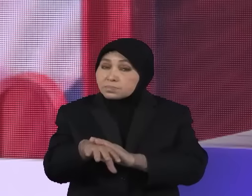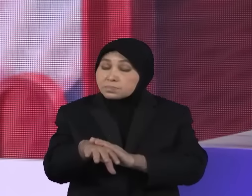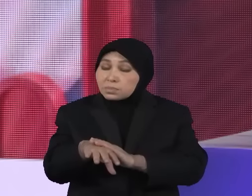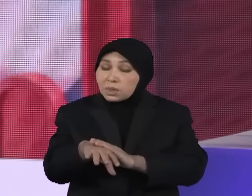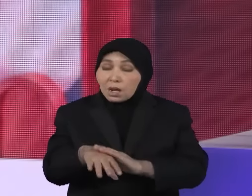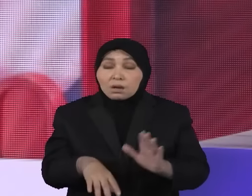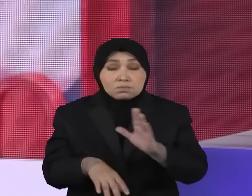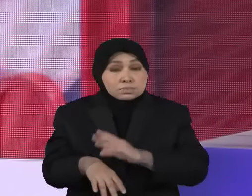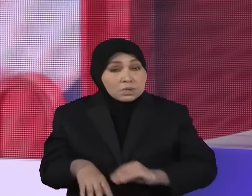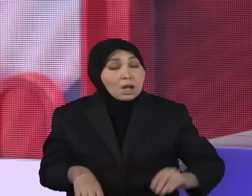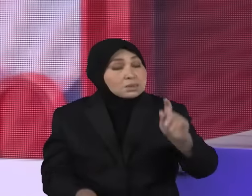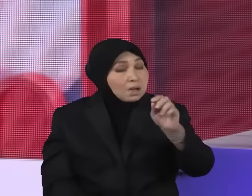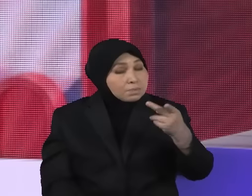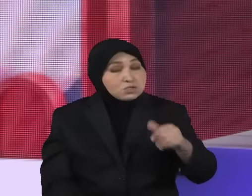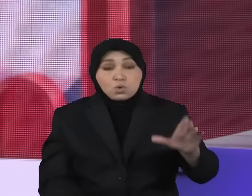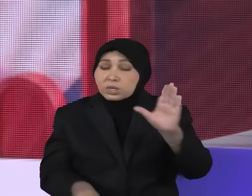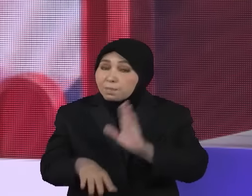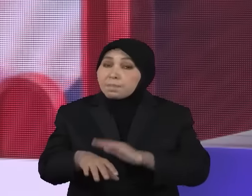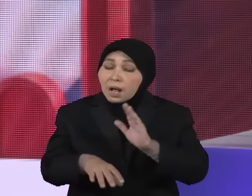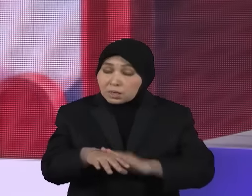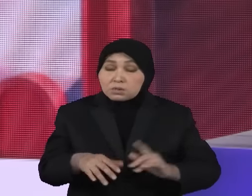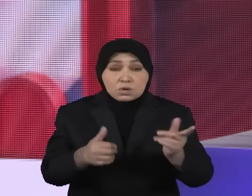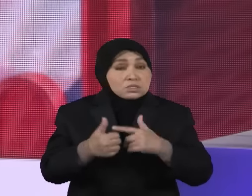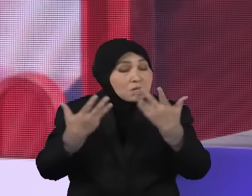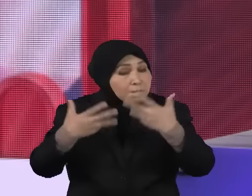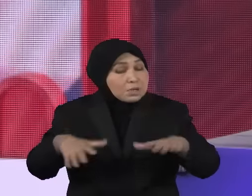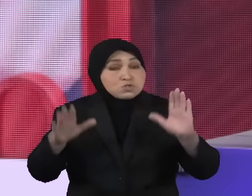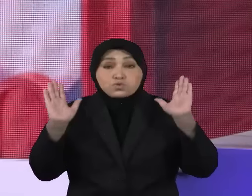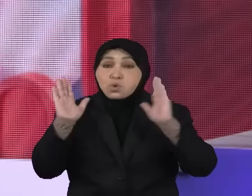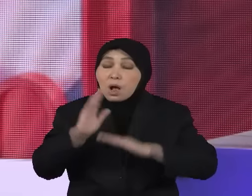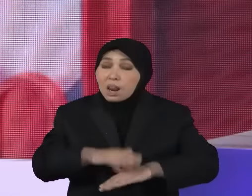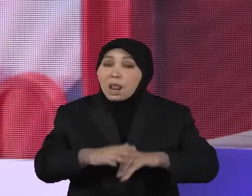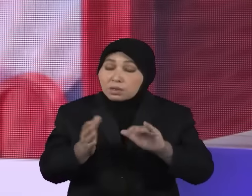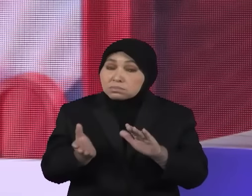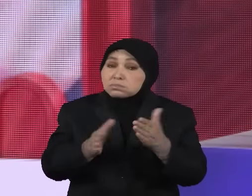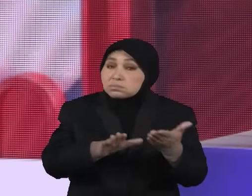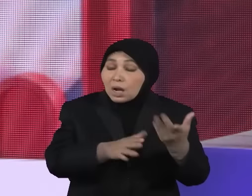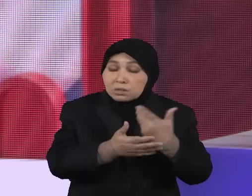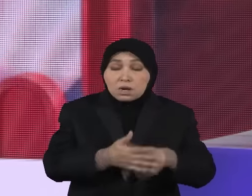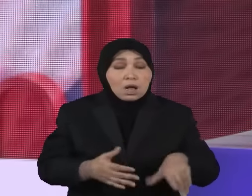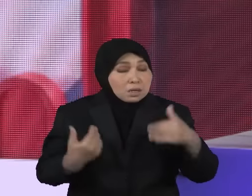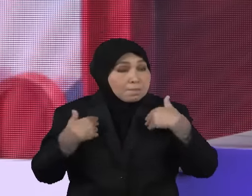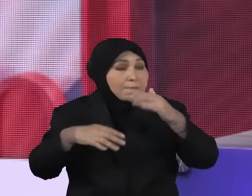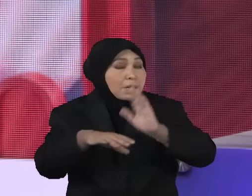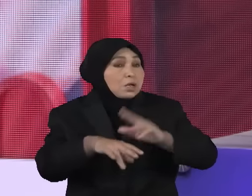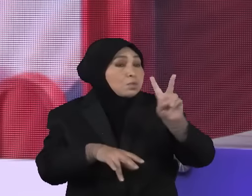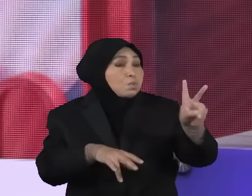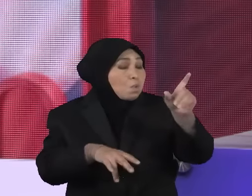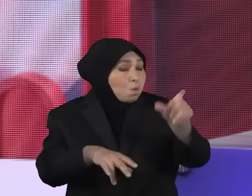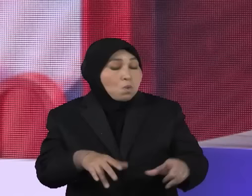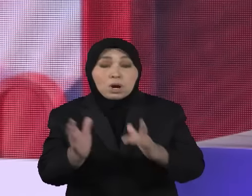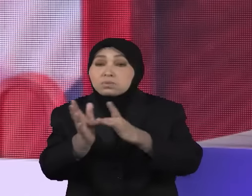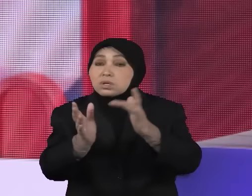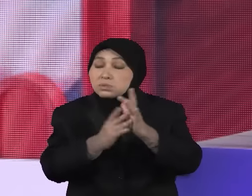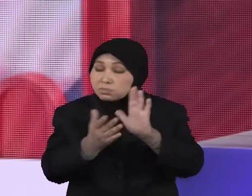yahbisu tahbisu nahuma min ba'di salat, selepas waktu salat. Dan Nabi pernah memanggil dua orang Kristian Nasrani yang menjadi